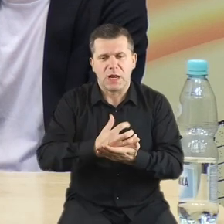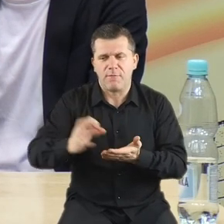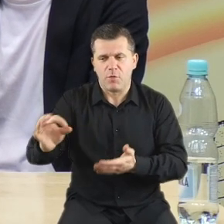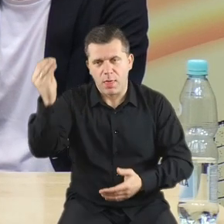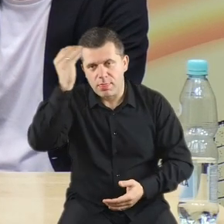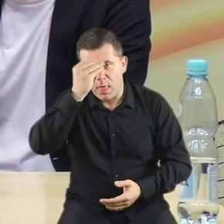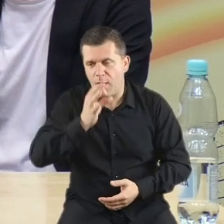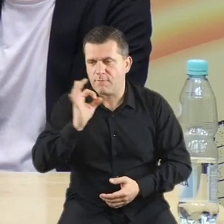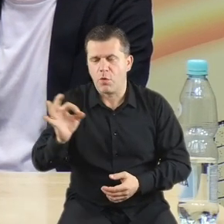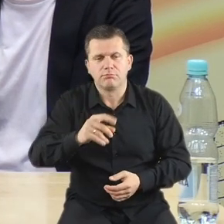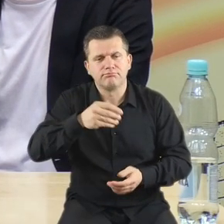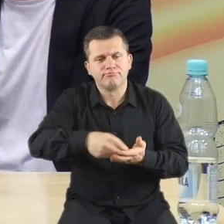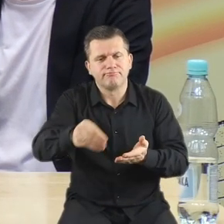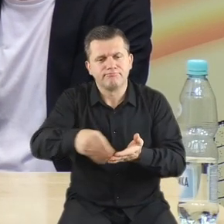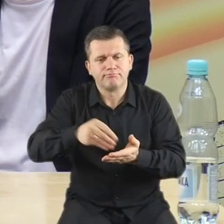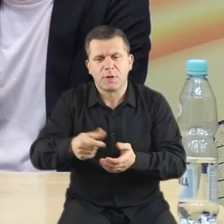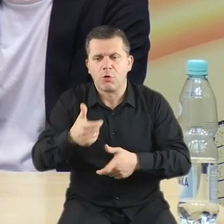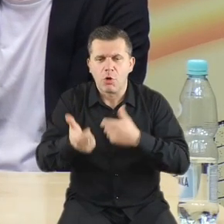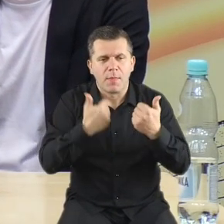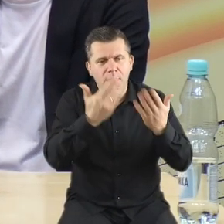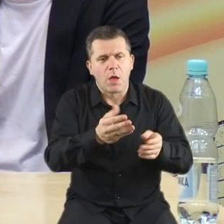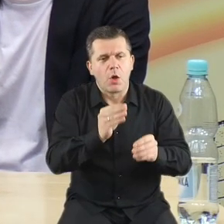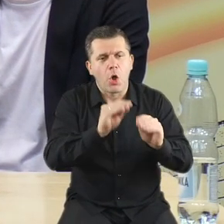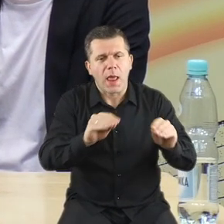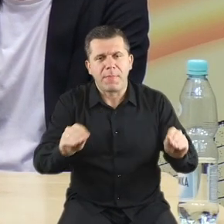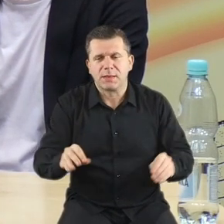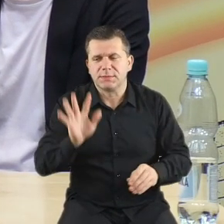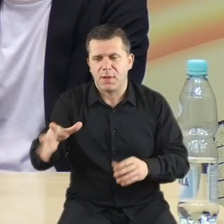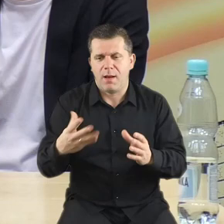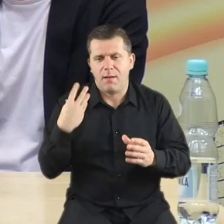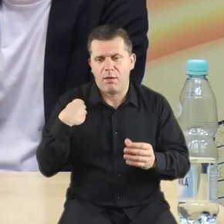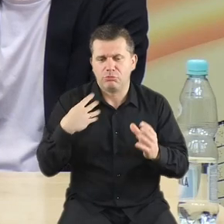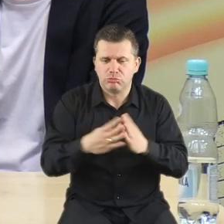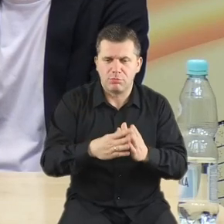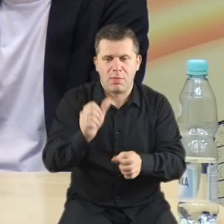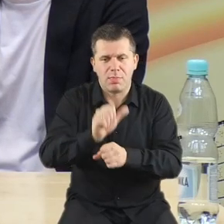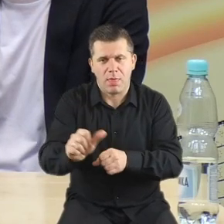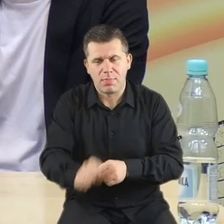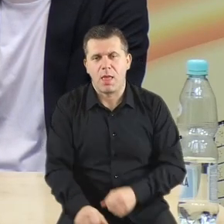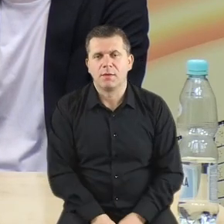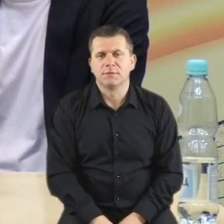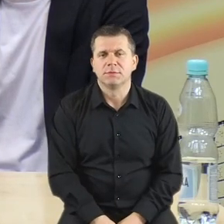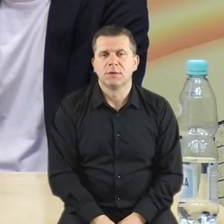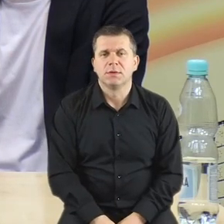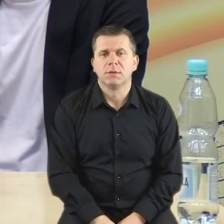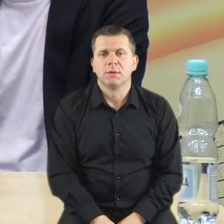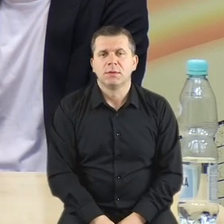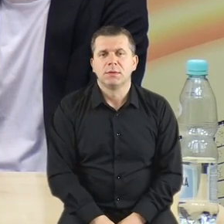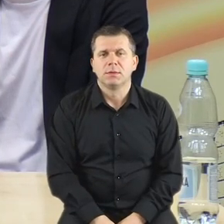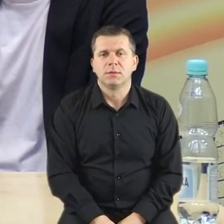swoje czesne poprzez udzielanie korepetycji, już jako mając lat 10-11, czy też to, że